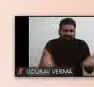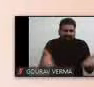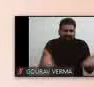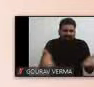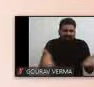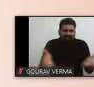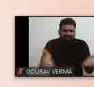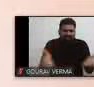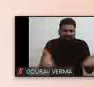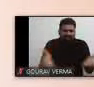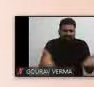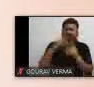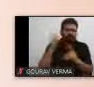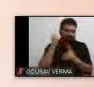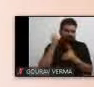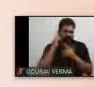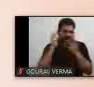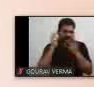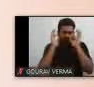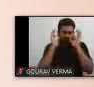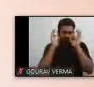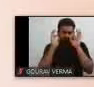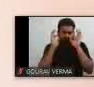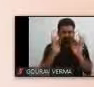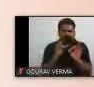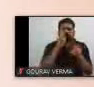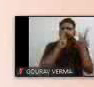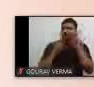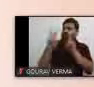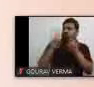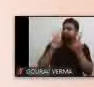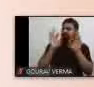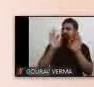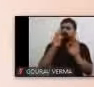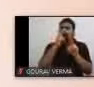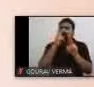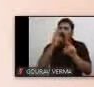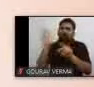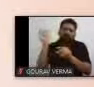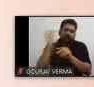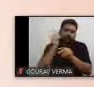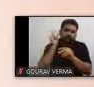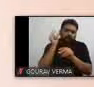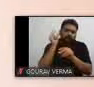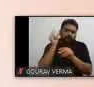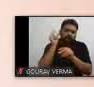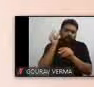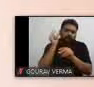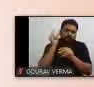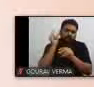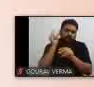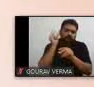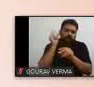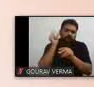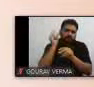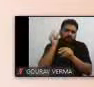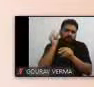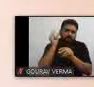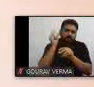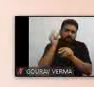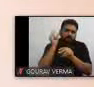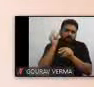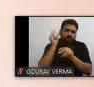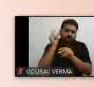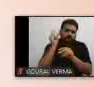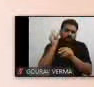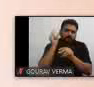उनको दिखाए सुनाई देता है, वो देखते और सुनते हैं दूसरे लोग क्या बोल रहे हैं, क्या कर